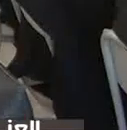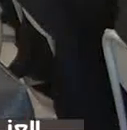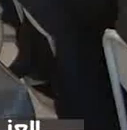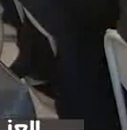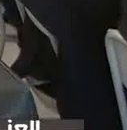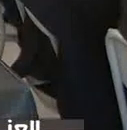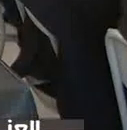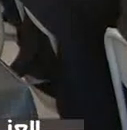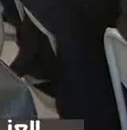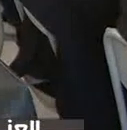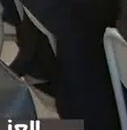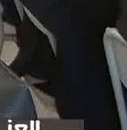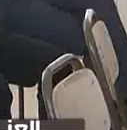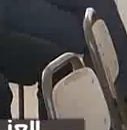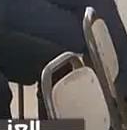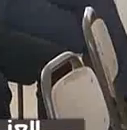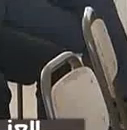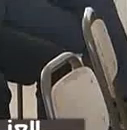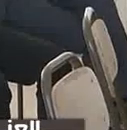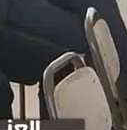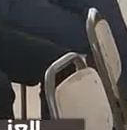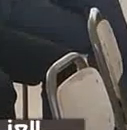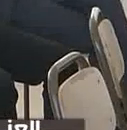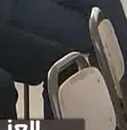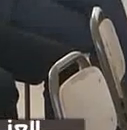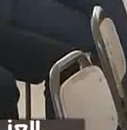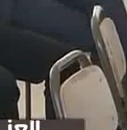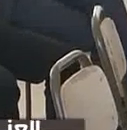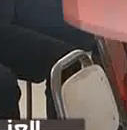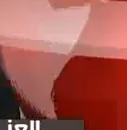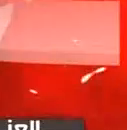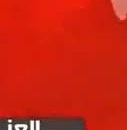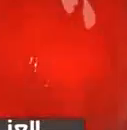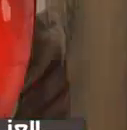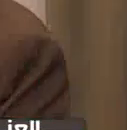مالية مرصودة للمشاريع العشرين الأوائل.